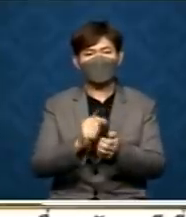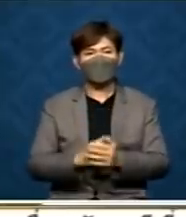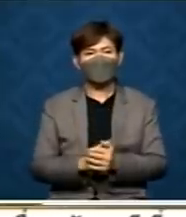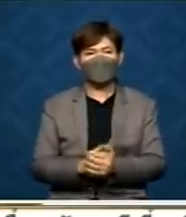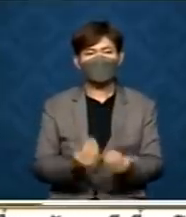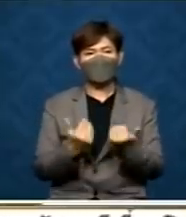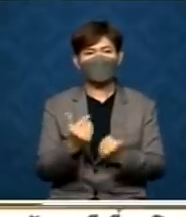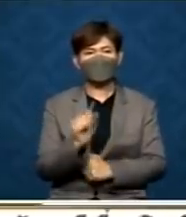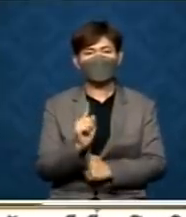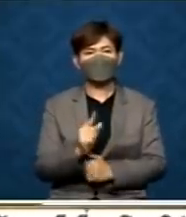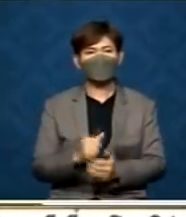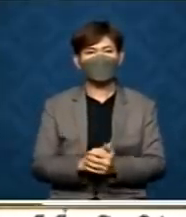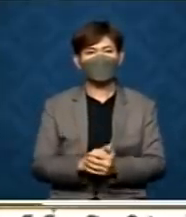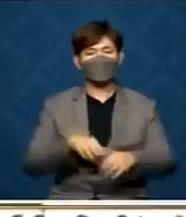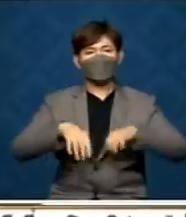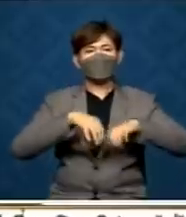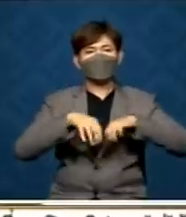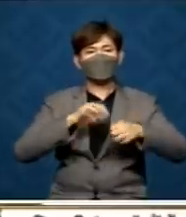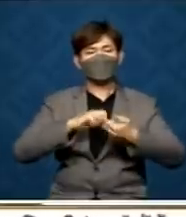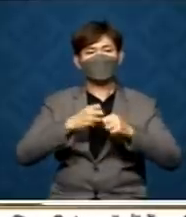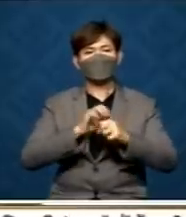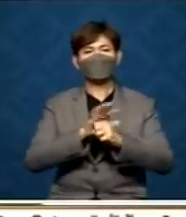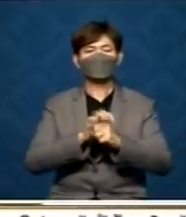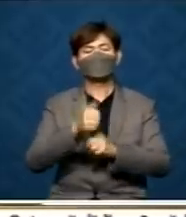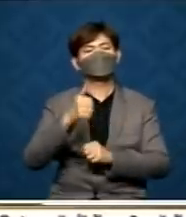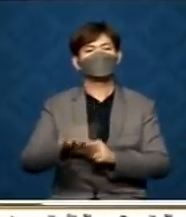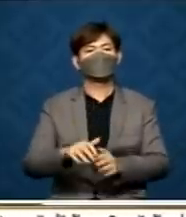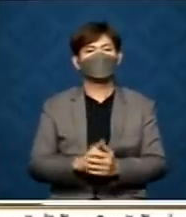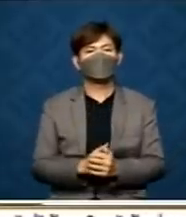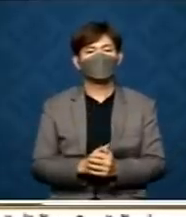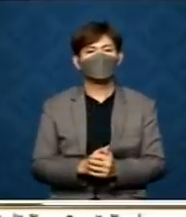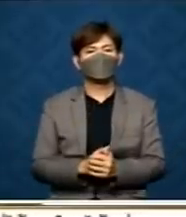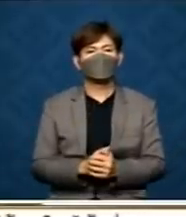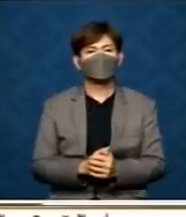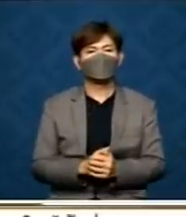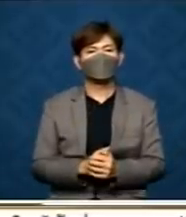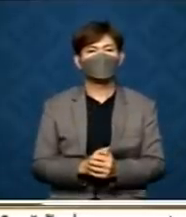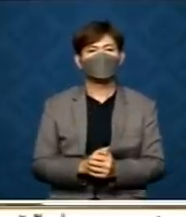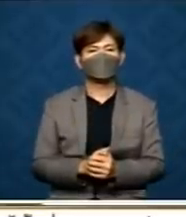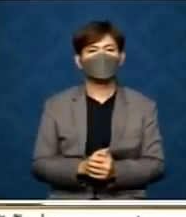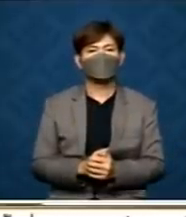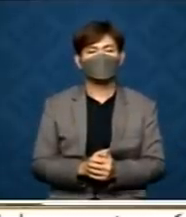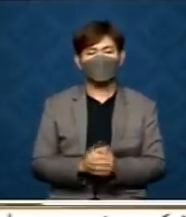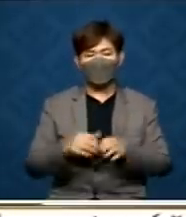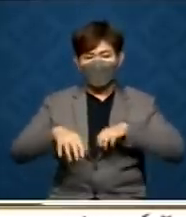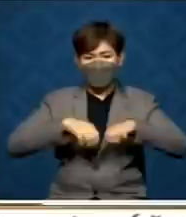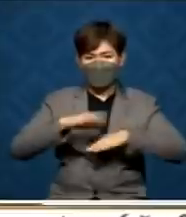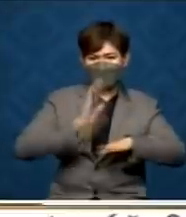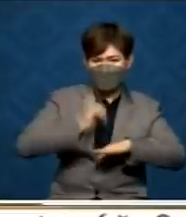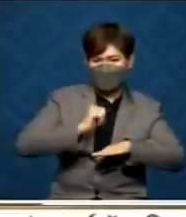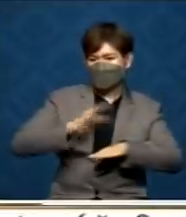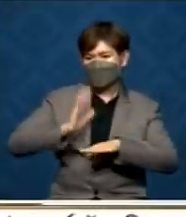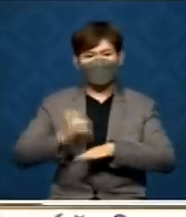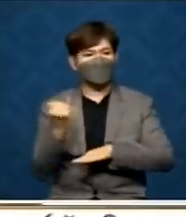อย่างสิ่งที่เราบริหารในชวิตไม่ได้แต่มันมีนะครับคนบริหารเก่งไม่เก่งแต่มันต่างกันนะ